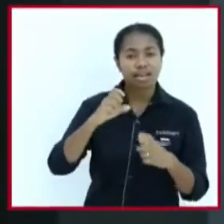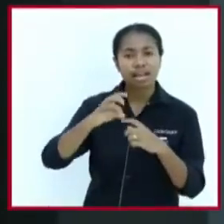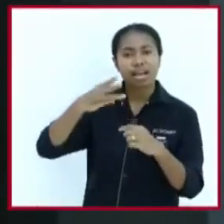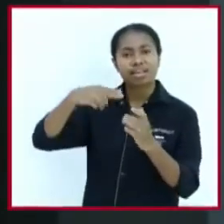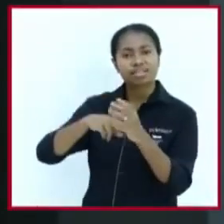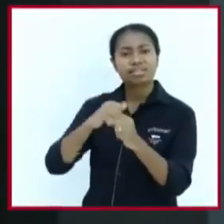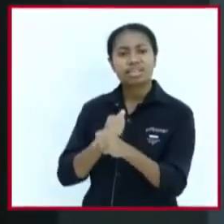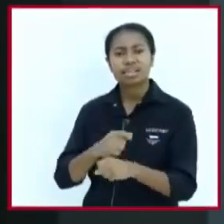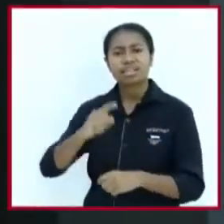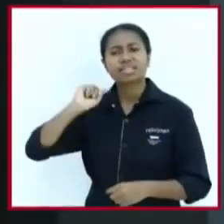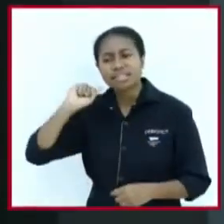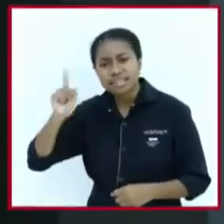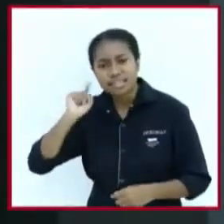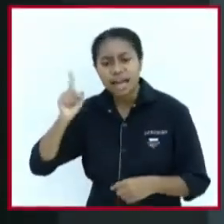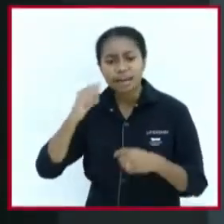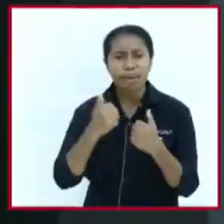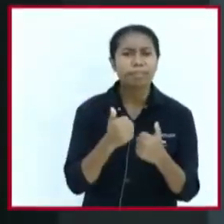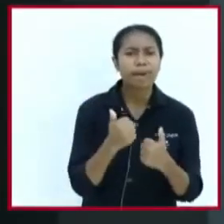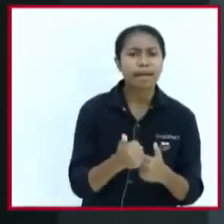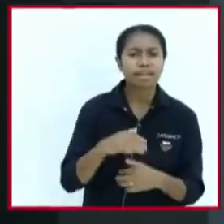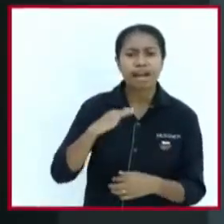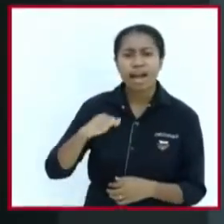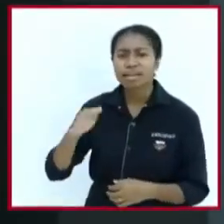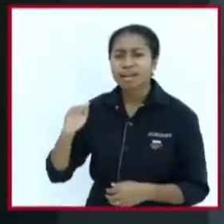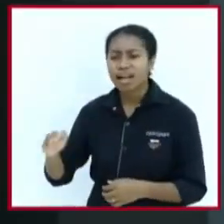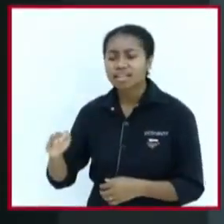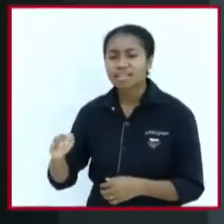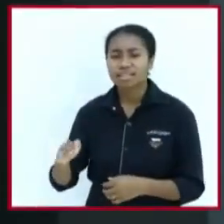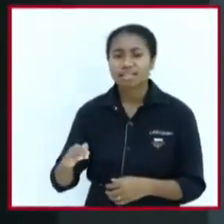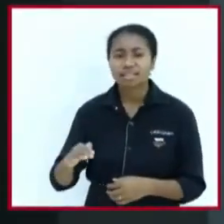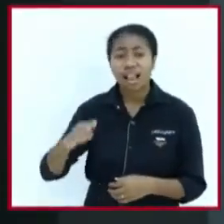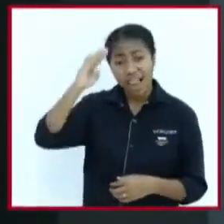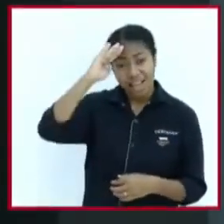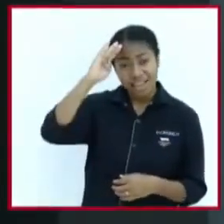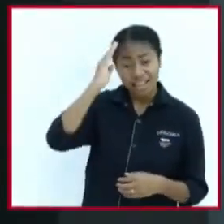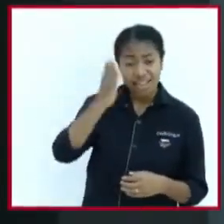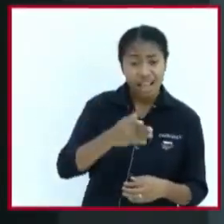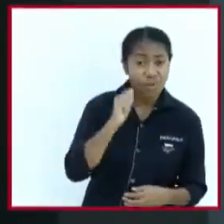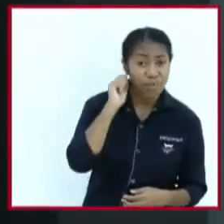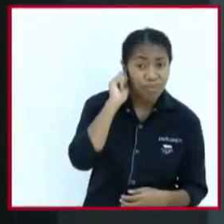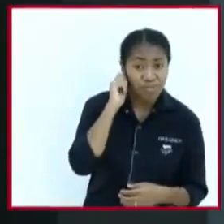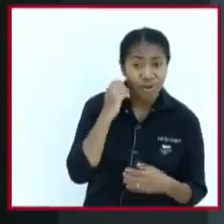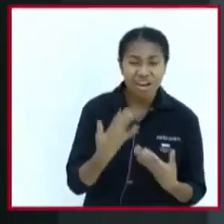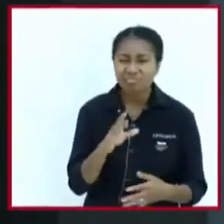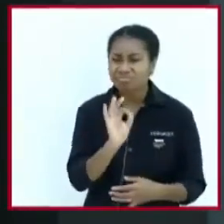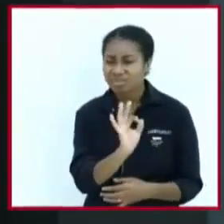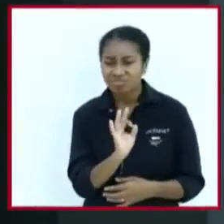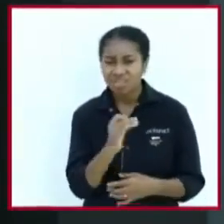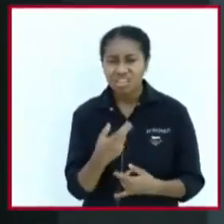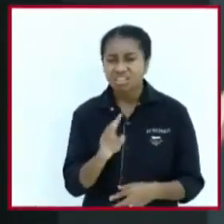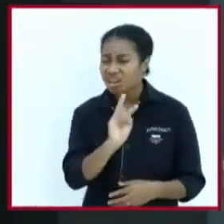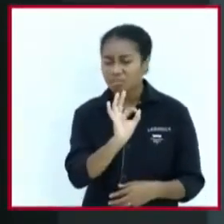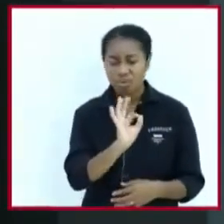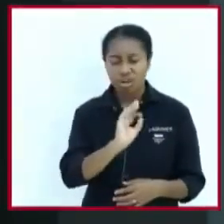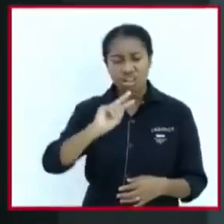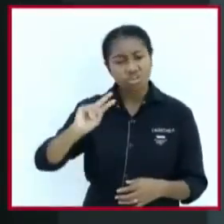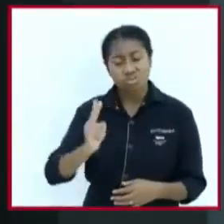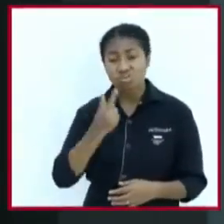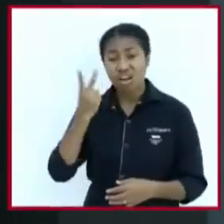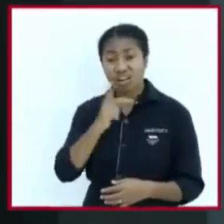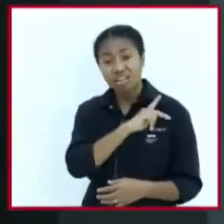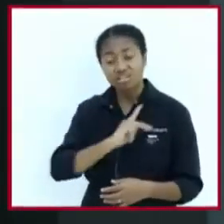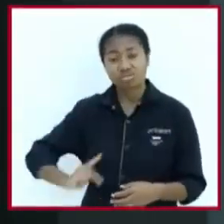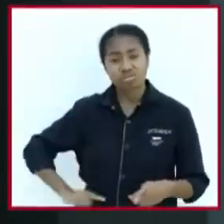Hai dengar baik-baik semua adik-adiknya adik-adik Nona apapun terjadi tidak boleh tuker Kristus dengan yang